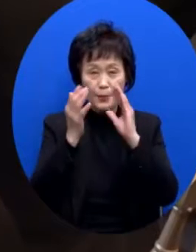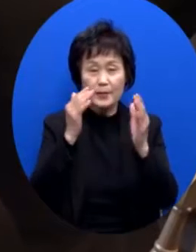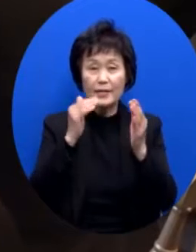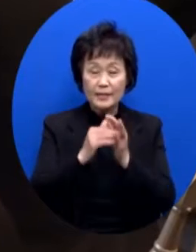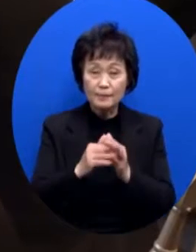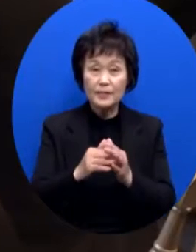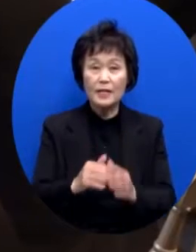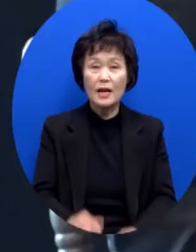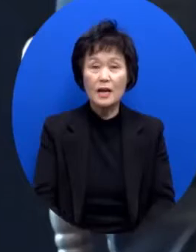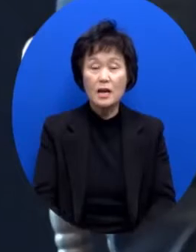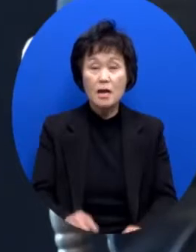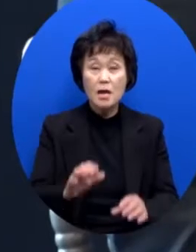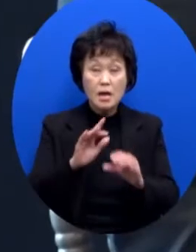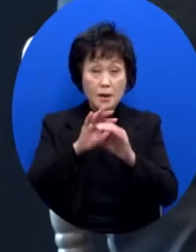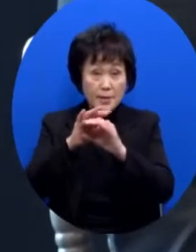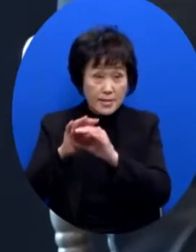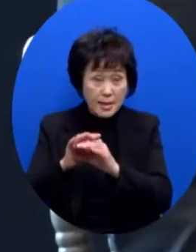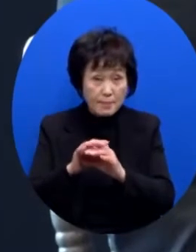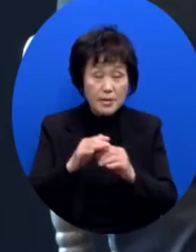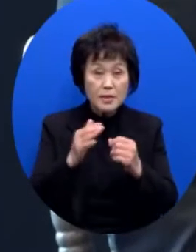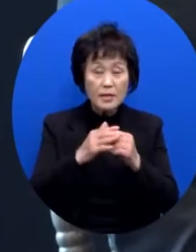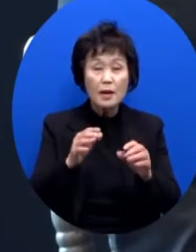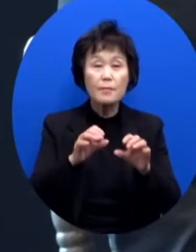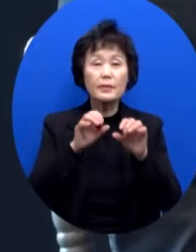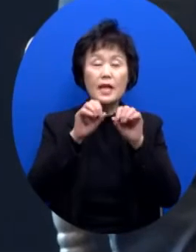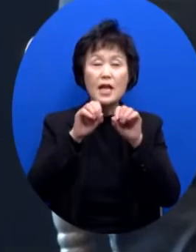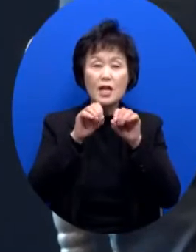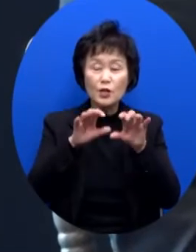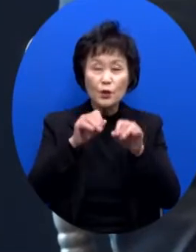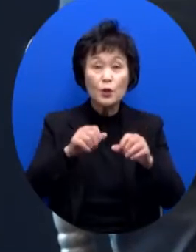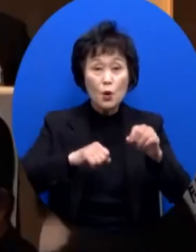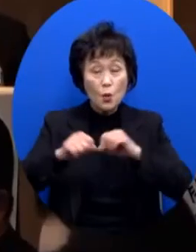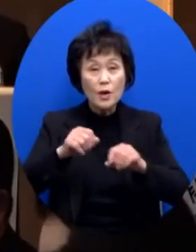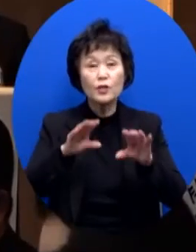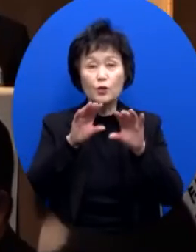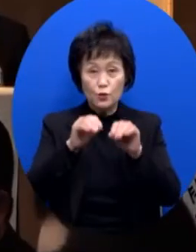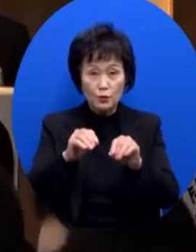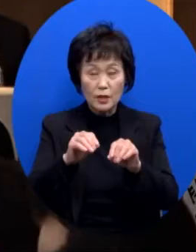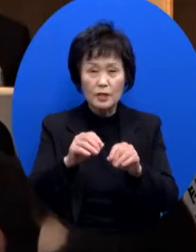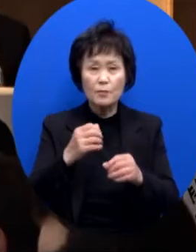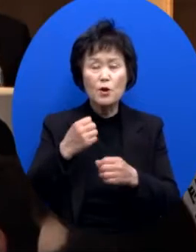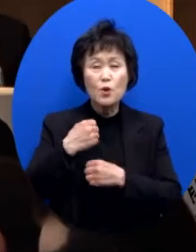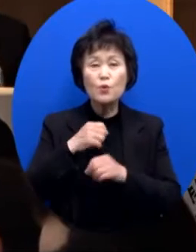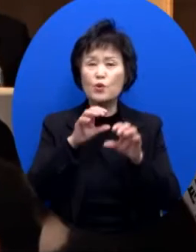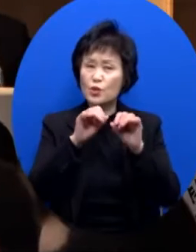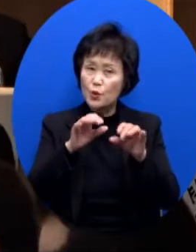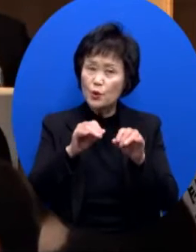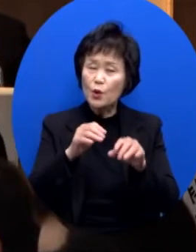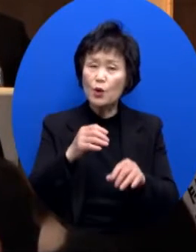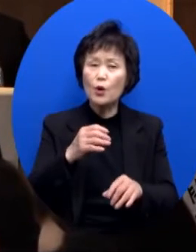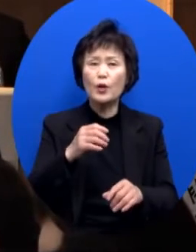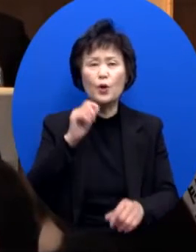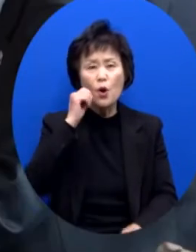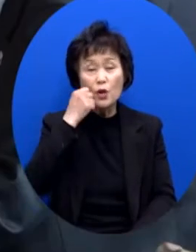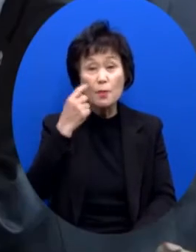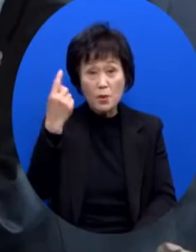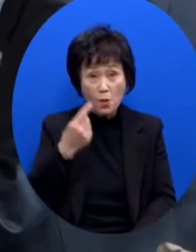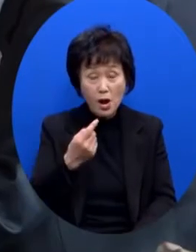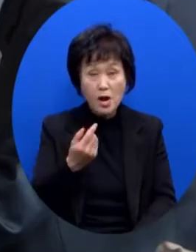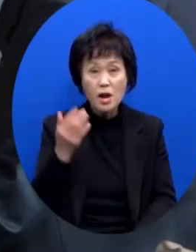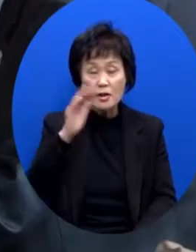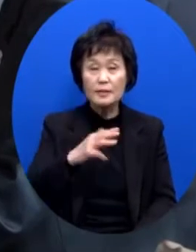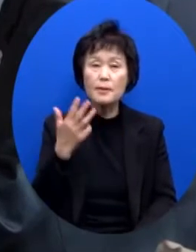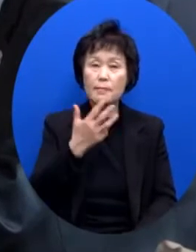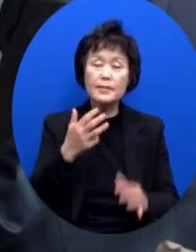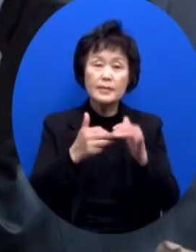측은 텐데 미국으로 오프라인 전도 활동이 중단되면서 군선교 현장도 위기 라며 그럼에도 4만 8천여 장병들이